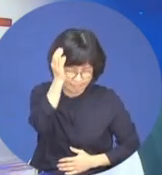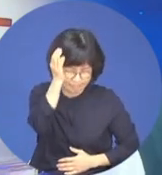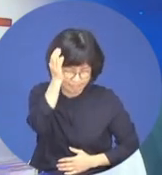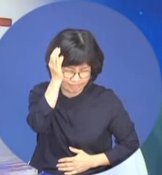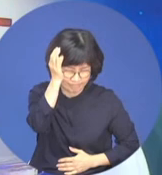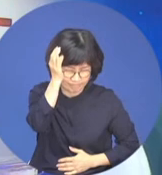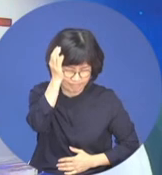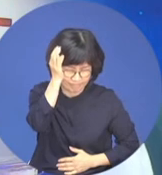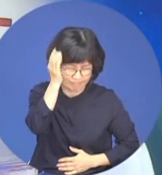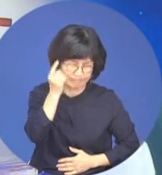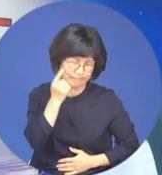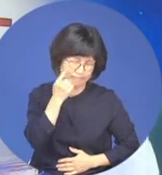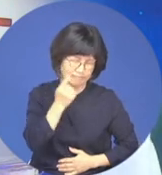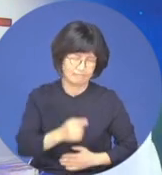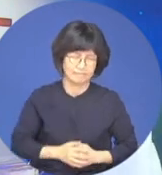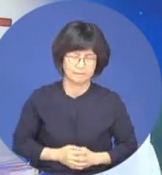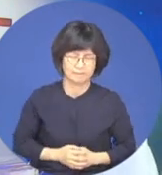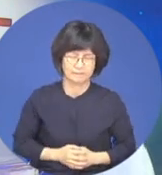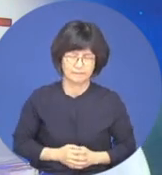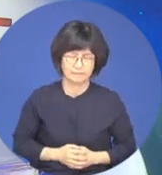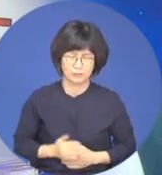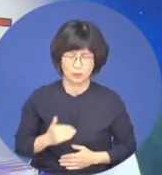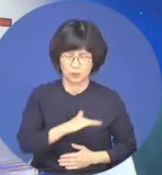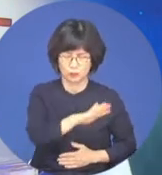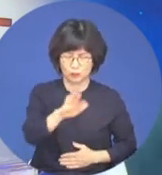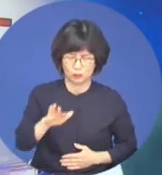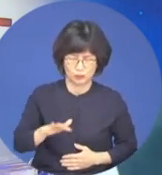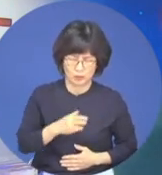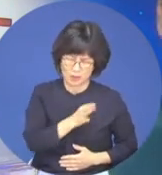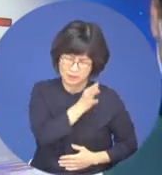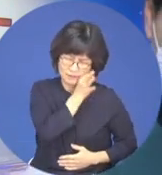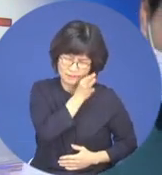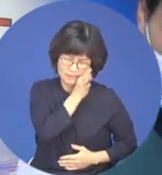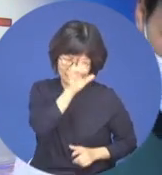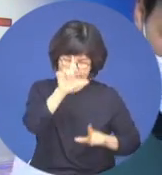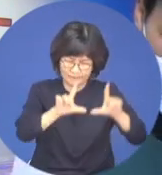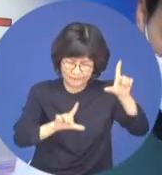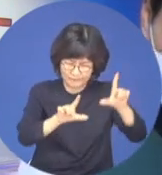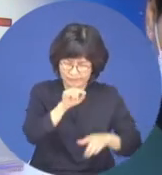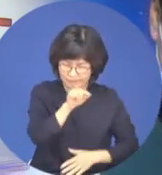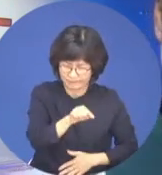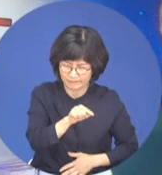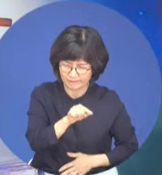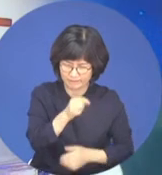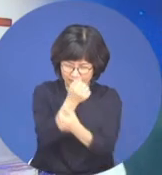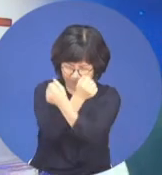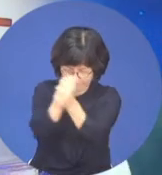되돌아봅니다. 우리의 부끄러운 모습을 용서하여 주옵소서.